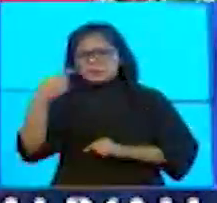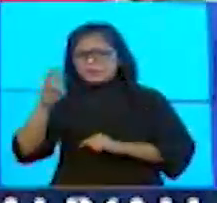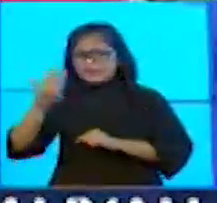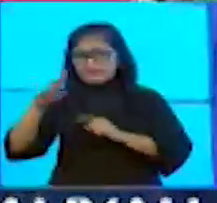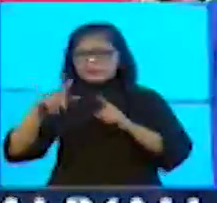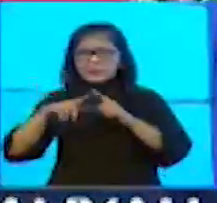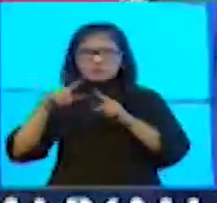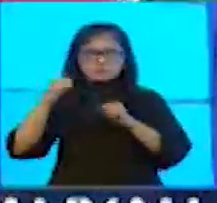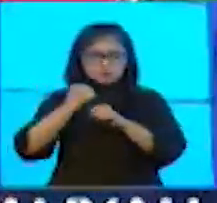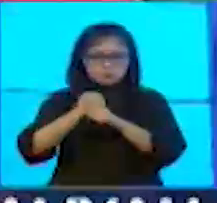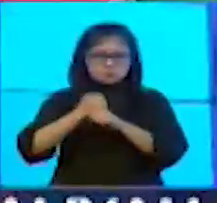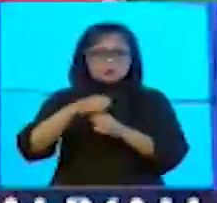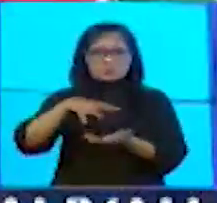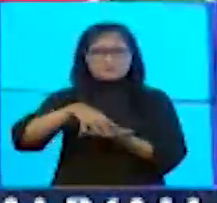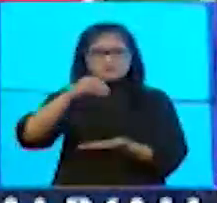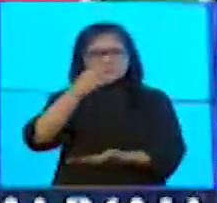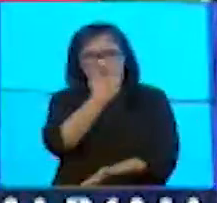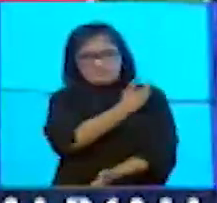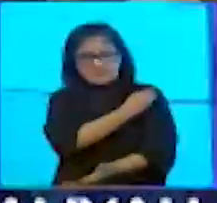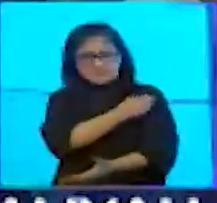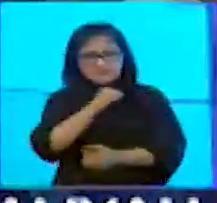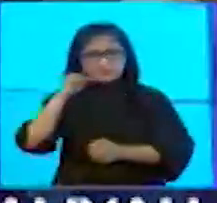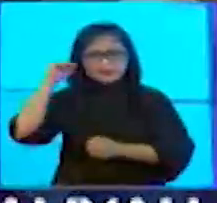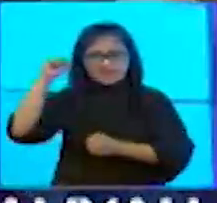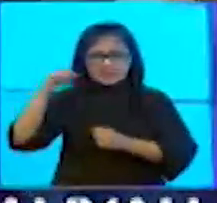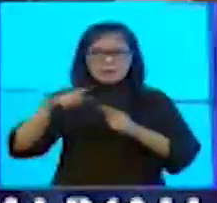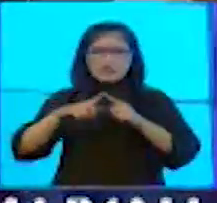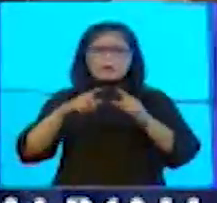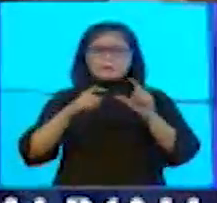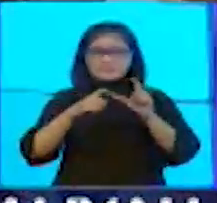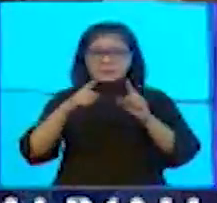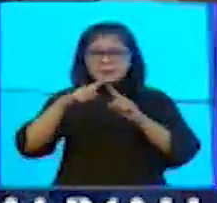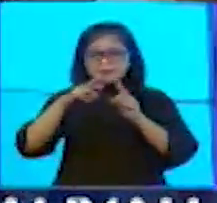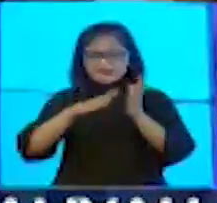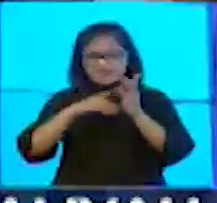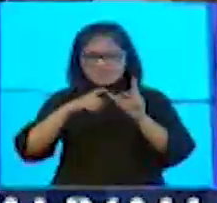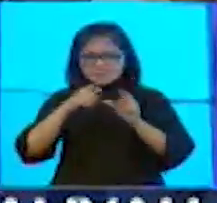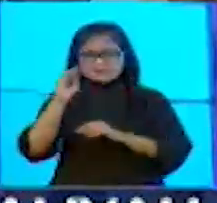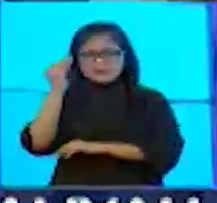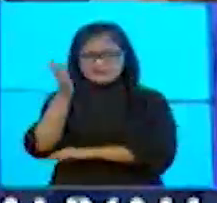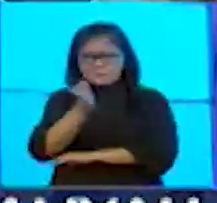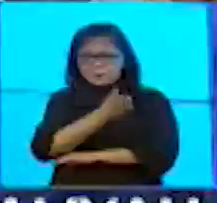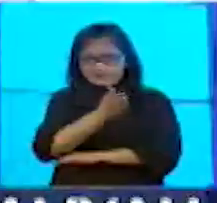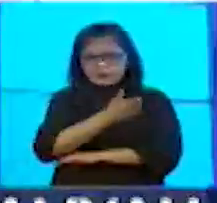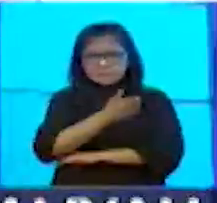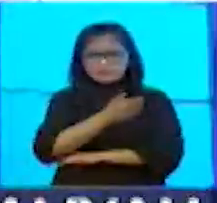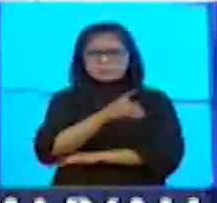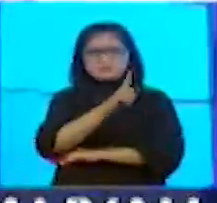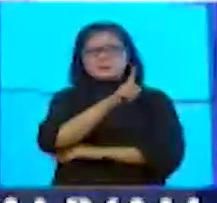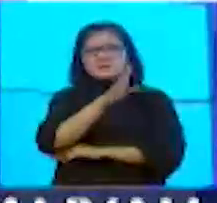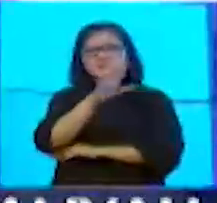bertempat di Sentra vaksinasi Merdeka MTSN 11 Jakarta Barat pelaksanaan vaksinasi diikuti sekitar 1500